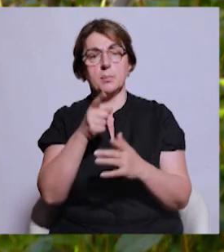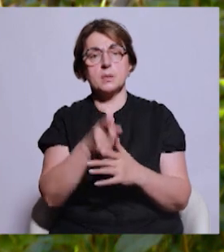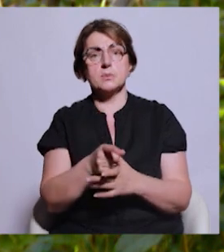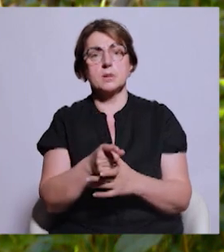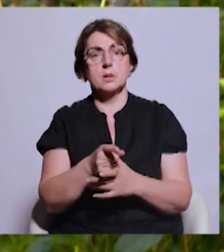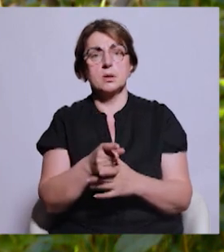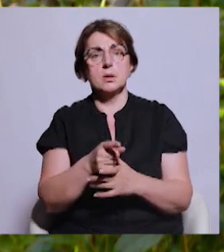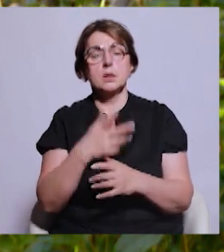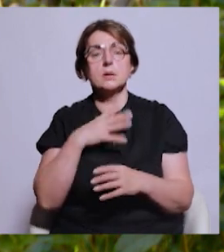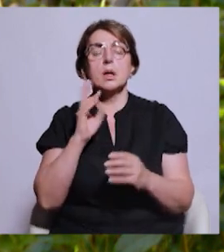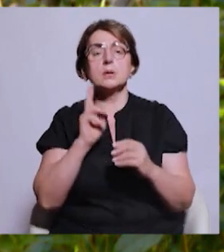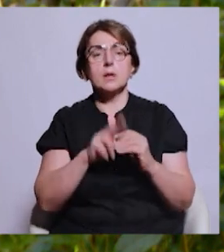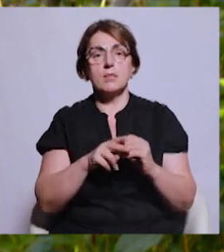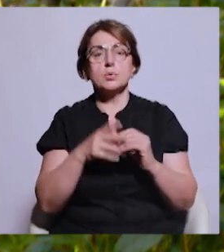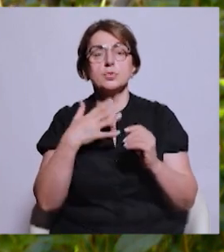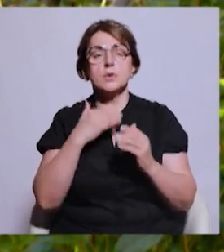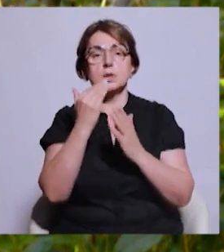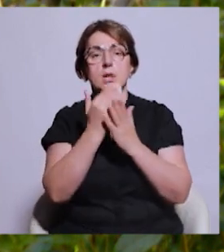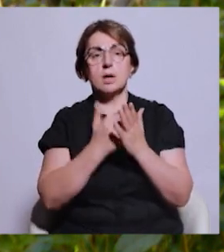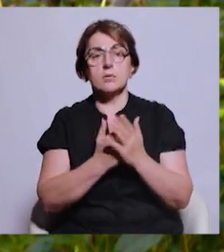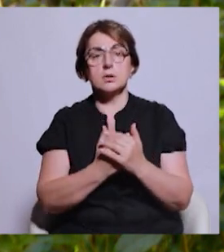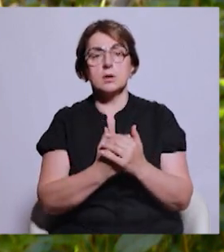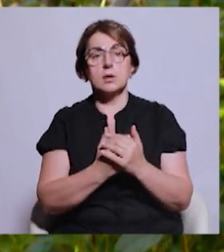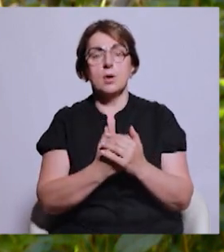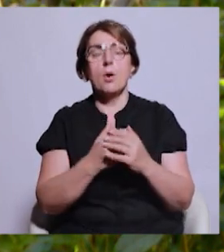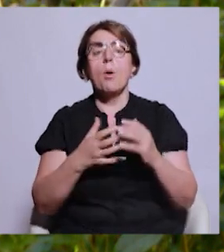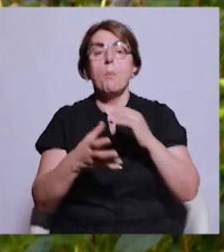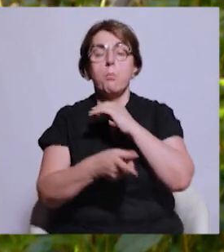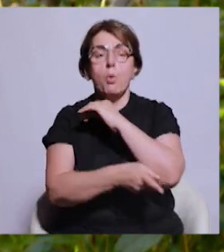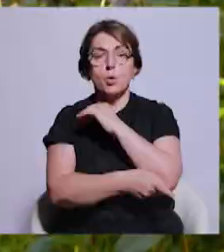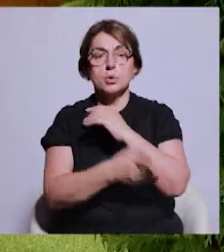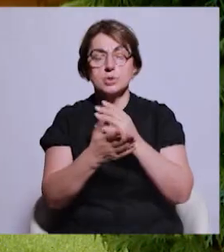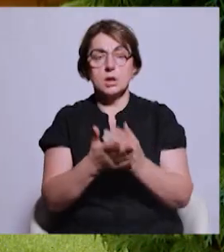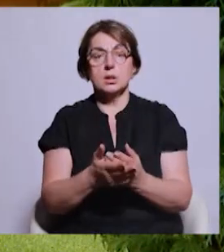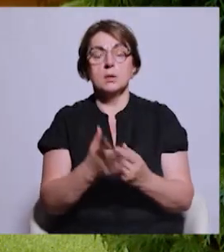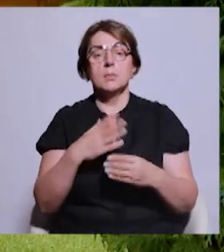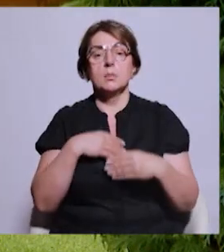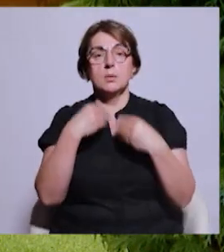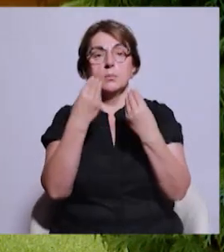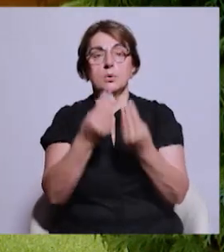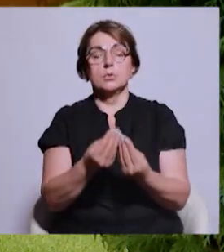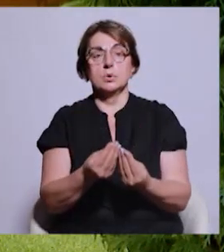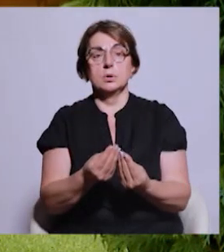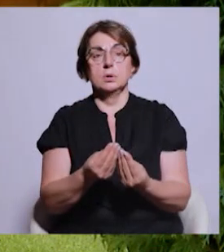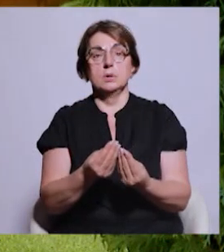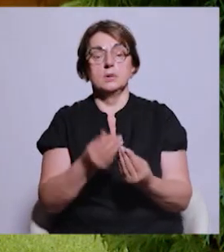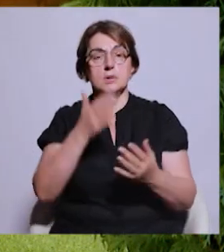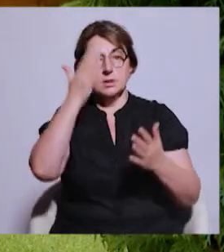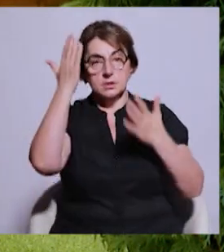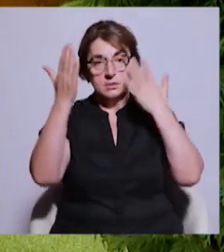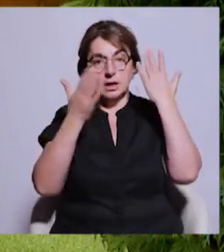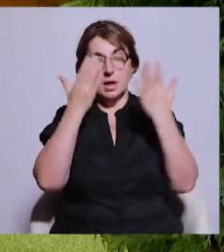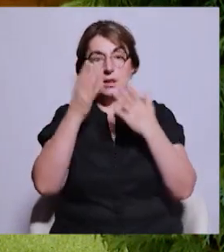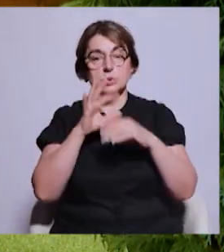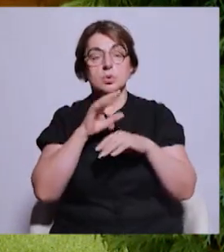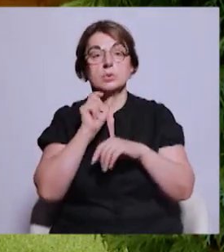საშუალებებსა და მეთოდებს და დავასრულოთ ჩვენი გაკვეთილი, მივიყვანოთ ბოლოსკენ და მინდა მოგცეთ ესეთი